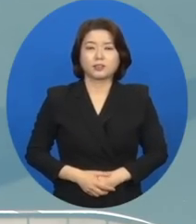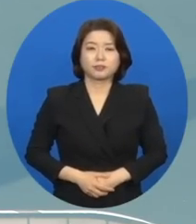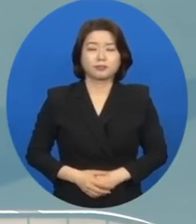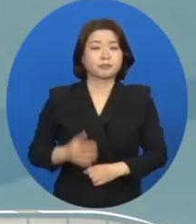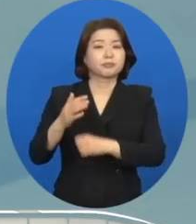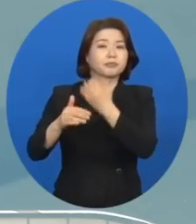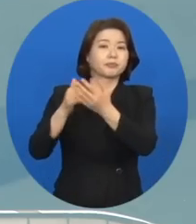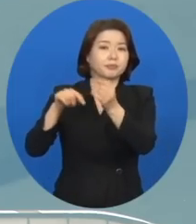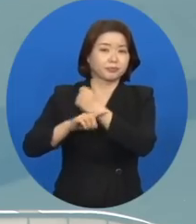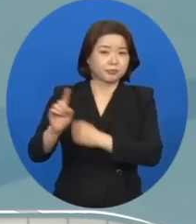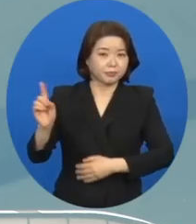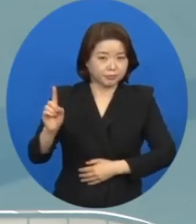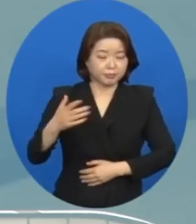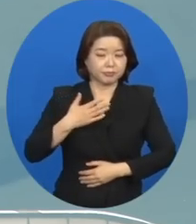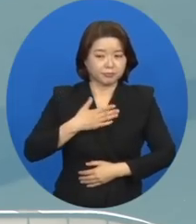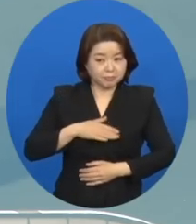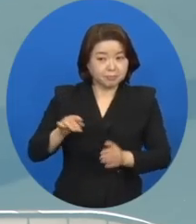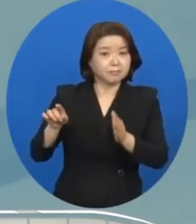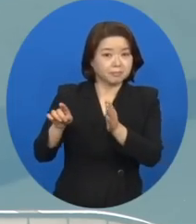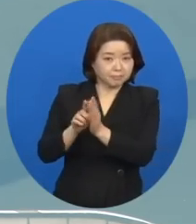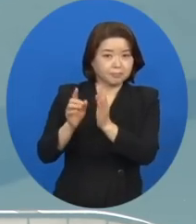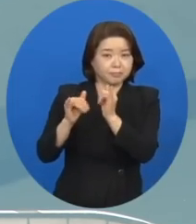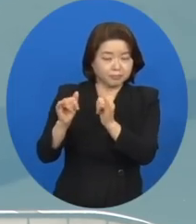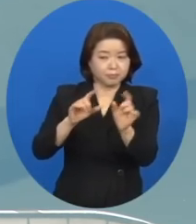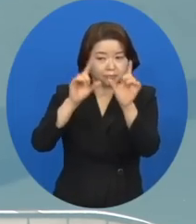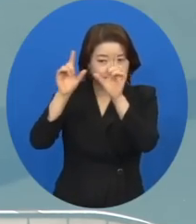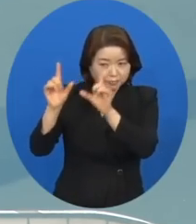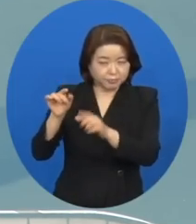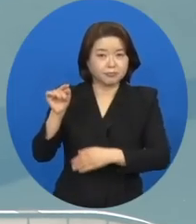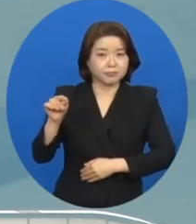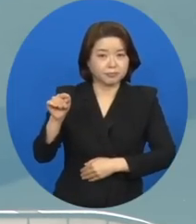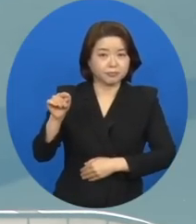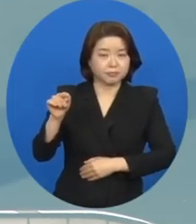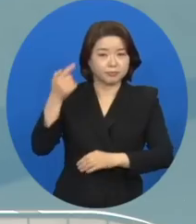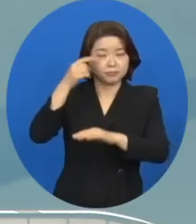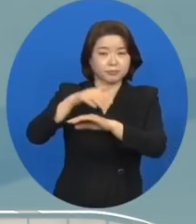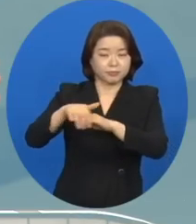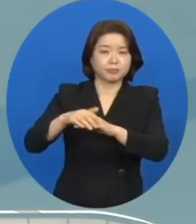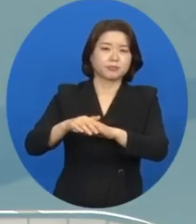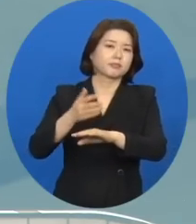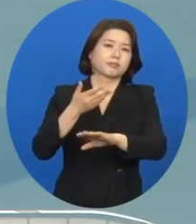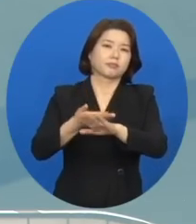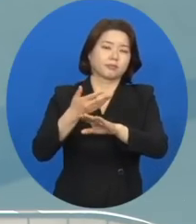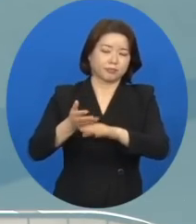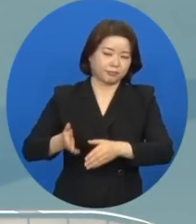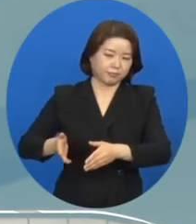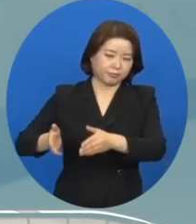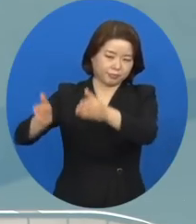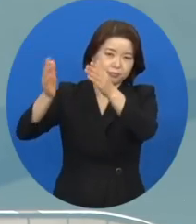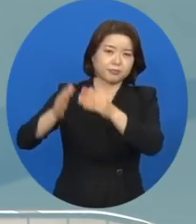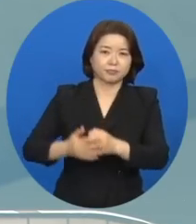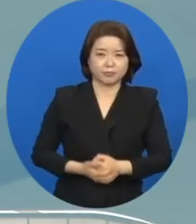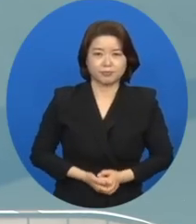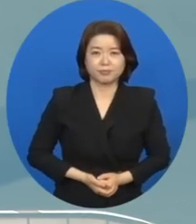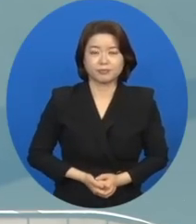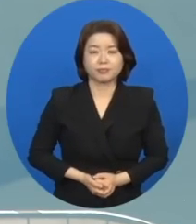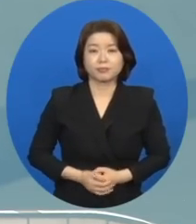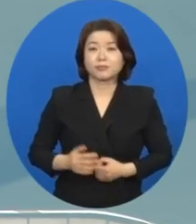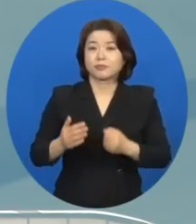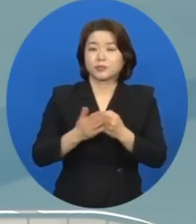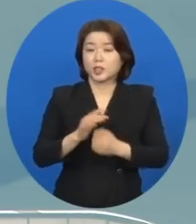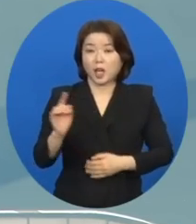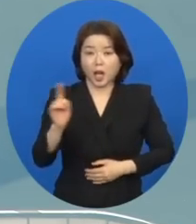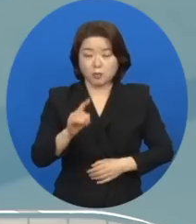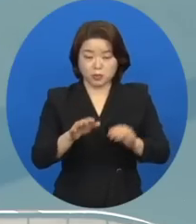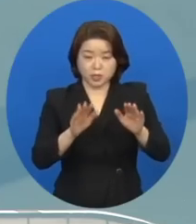하나님의 뜻이 무엇인지를 알고 믿는 자의 삶과 선택과 계획은 전혀 달라지게 되는 것이죠. 그래서 아무리